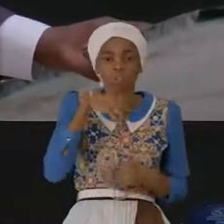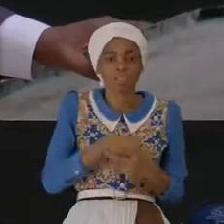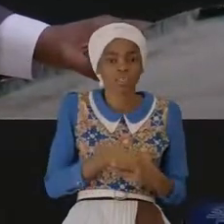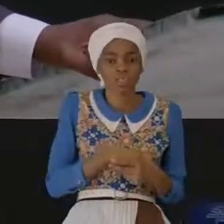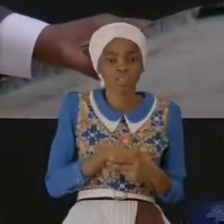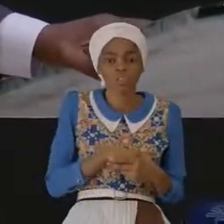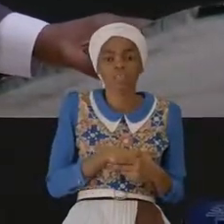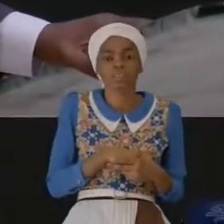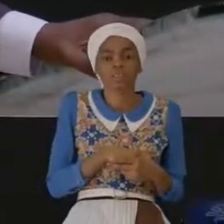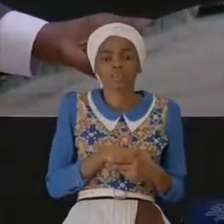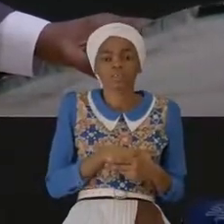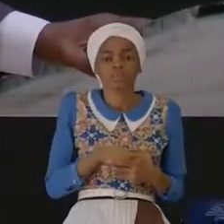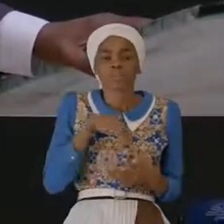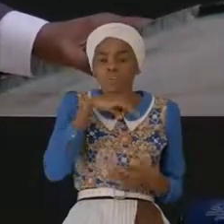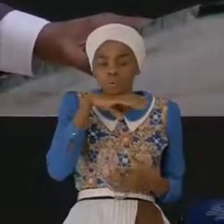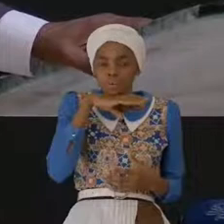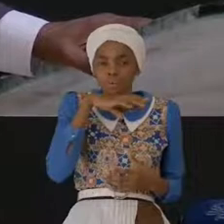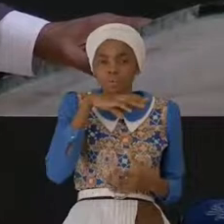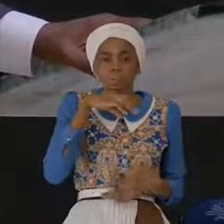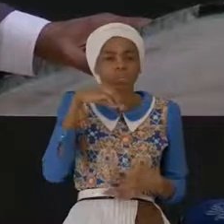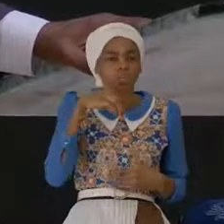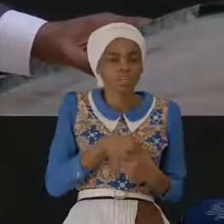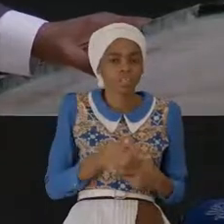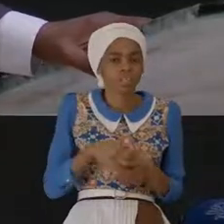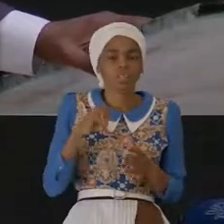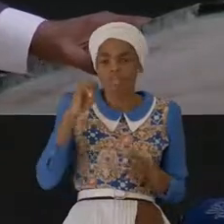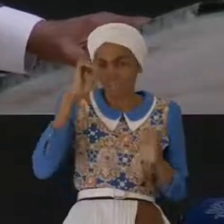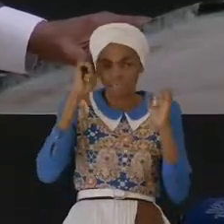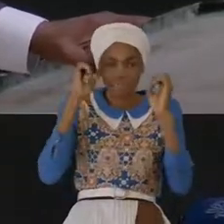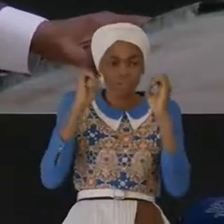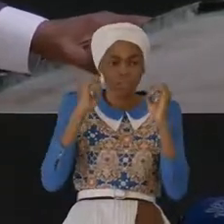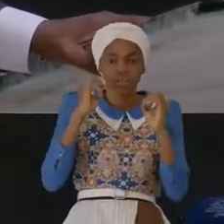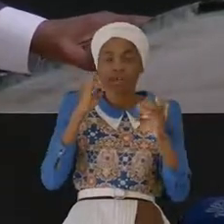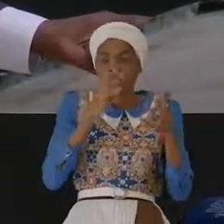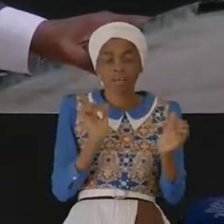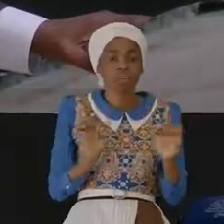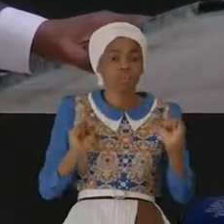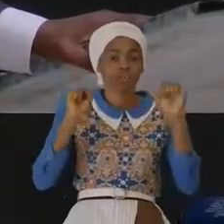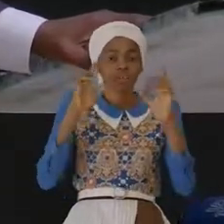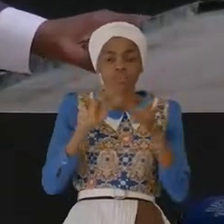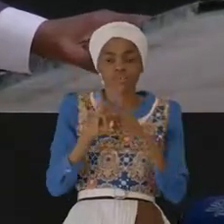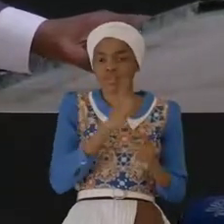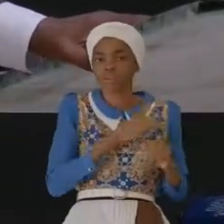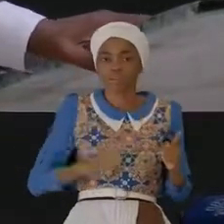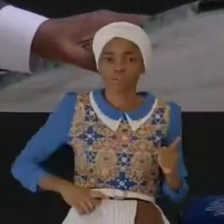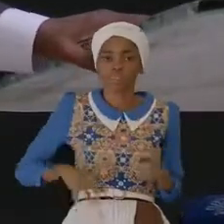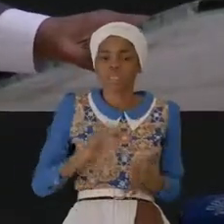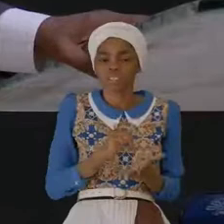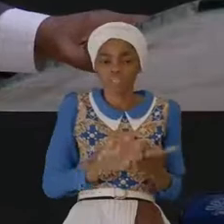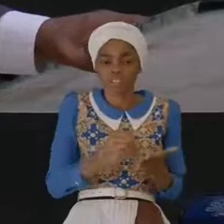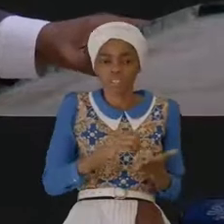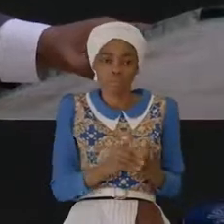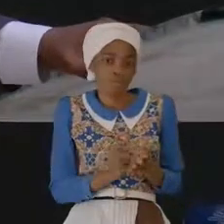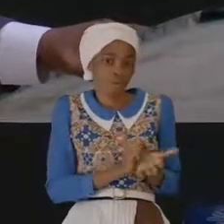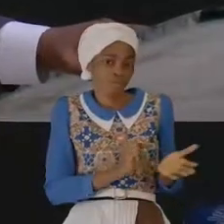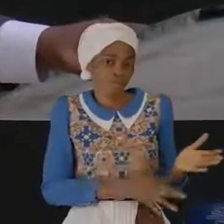corruption en axe, la corruption en consécration au Seigneur. Ils excusent la corruption.